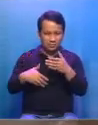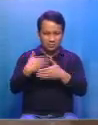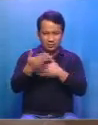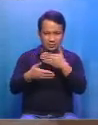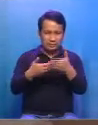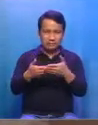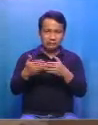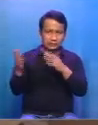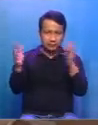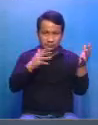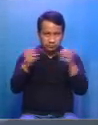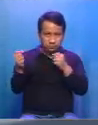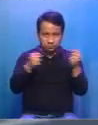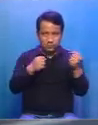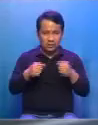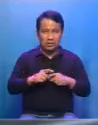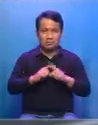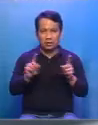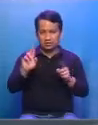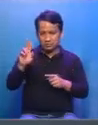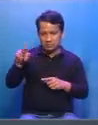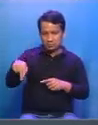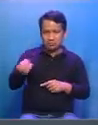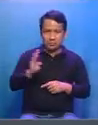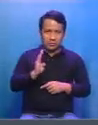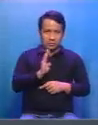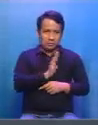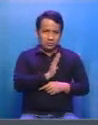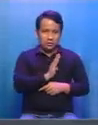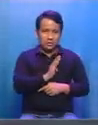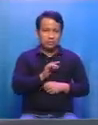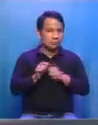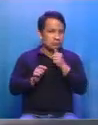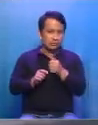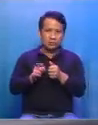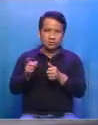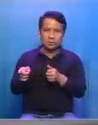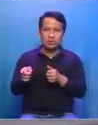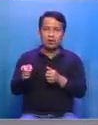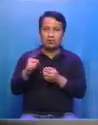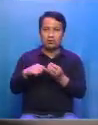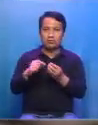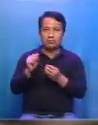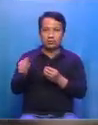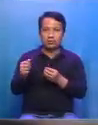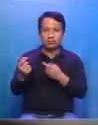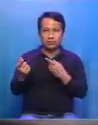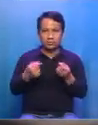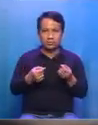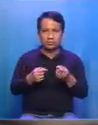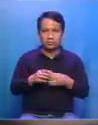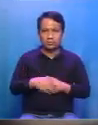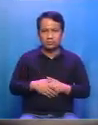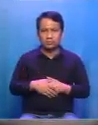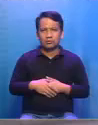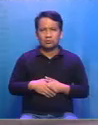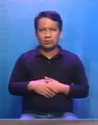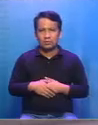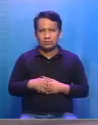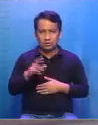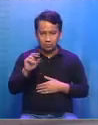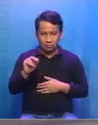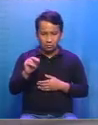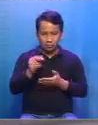na bagyo. Pero hindi ito pinagbigyan ng UP Board of Trustees or Regents at sa halip ay nagpatupad na lang na ng